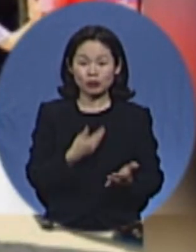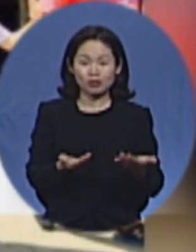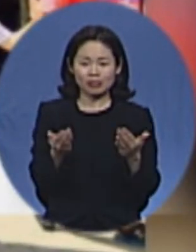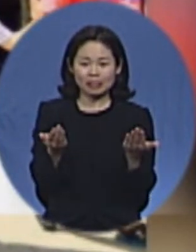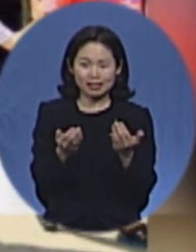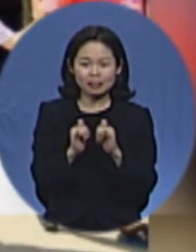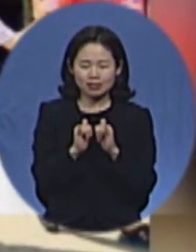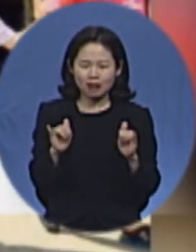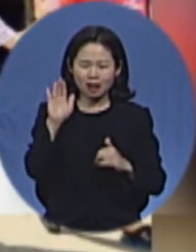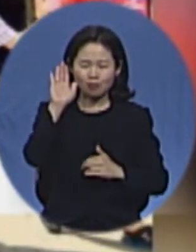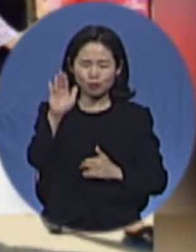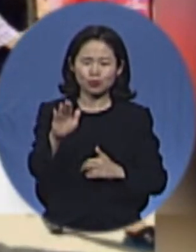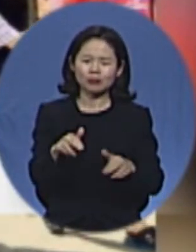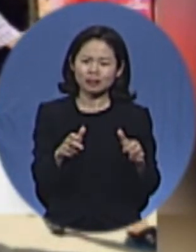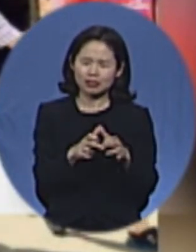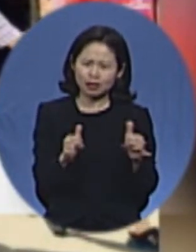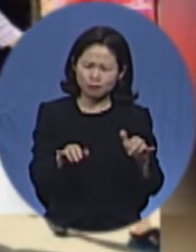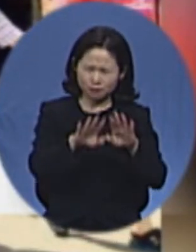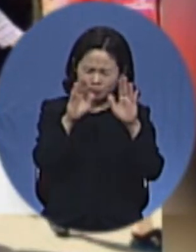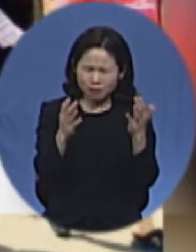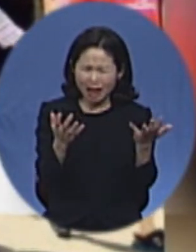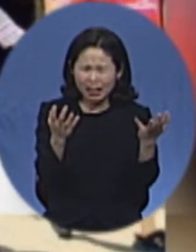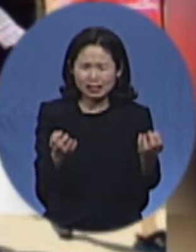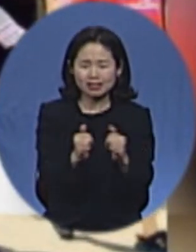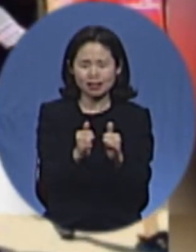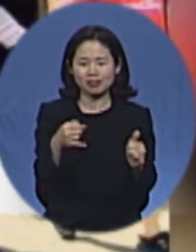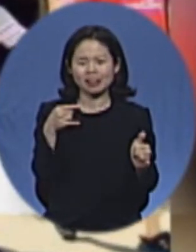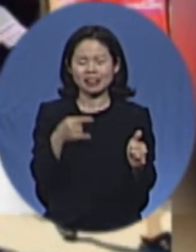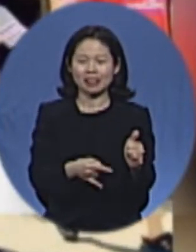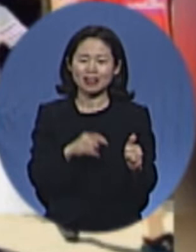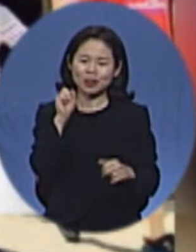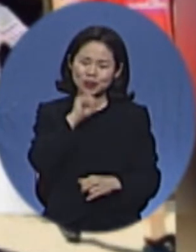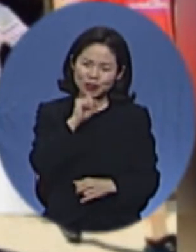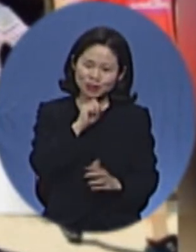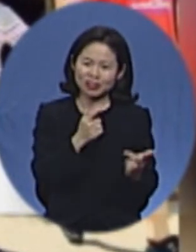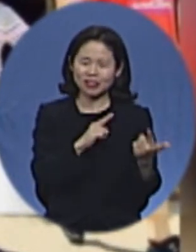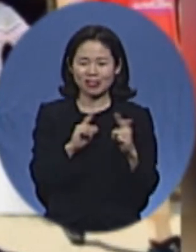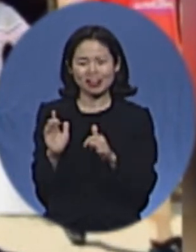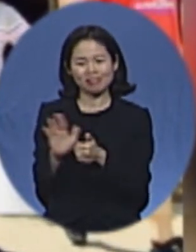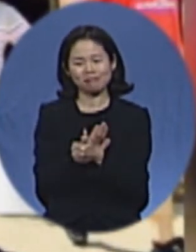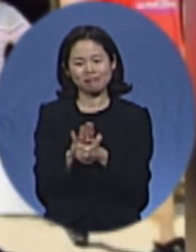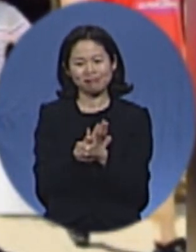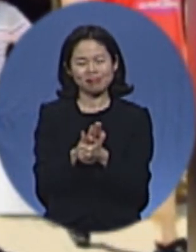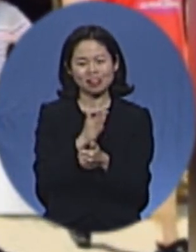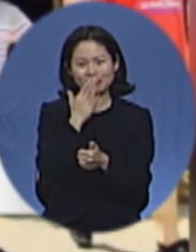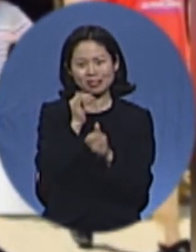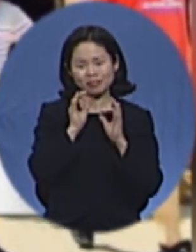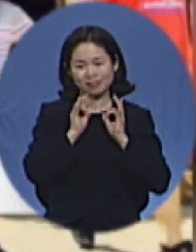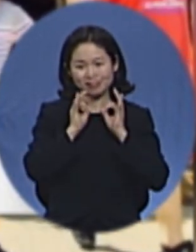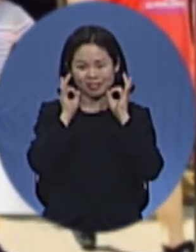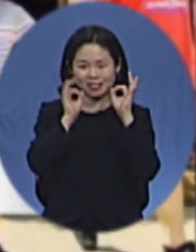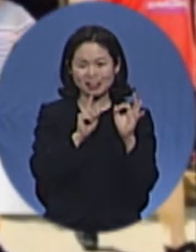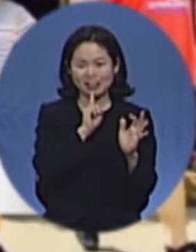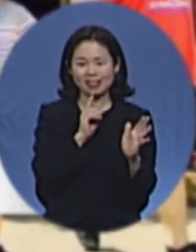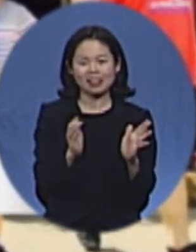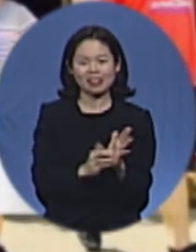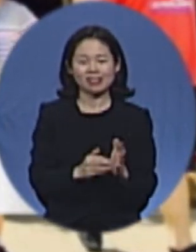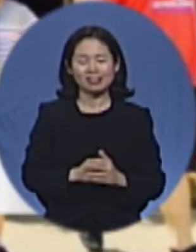관계자는 앞으로도 많은 장애인에게 다양한 문화 여가 활동을 제공할 수 있도록 노력하겠다고